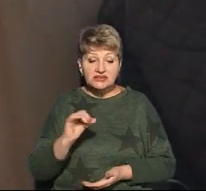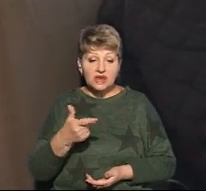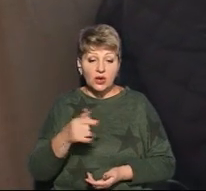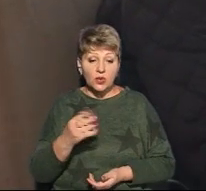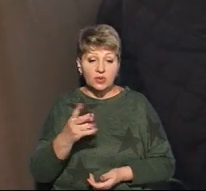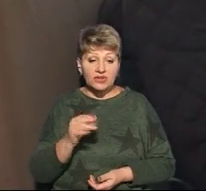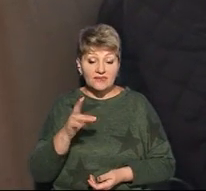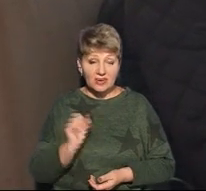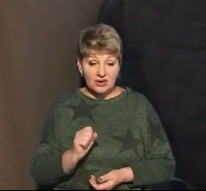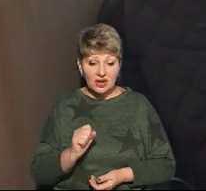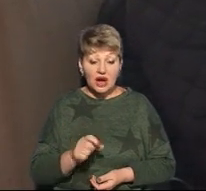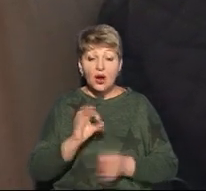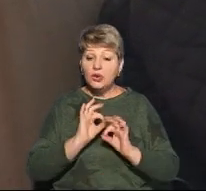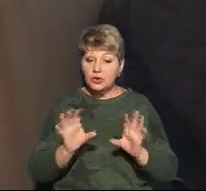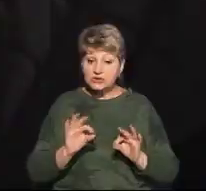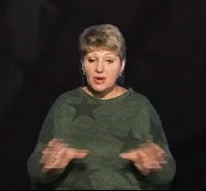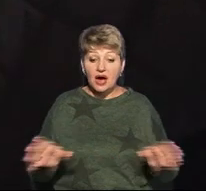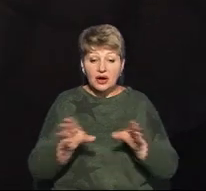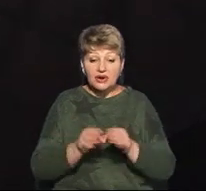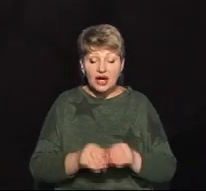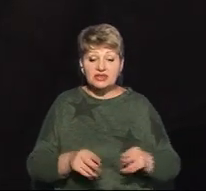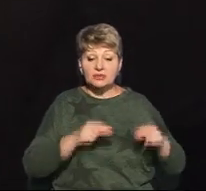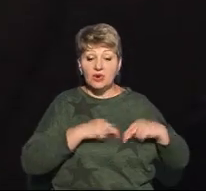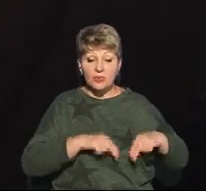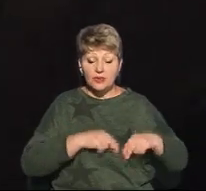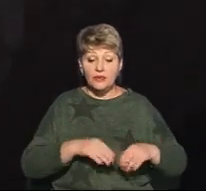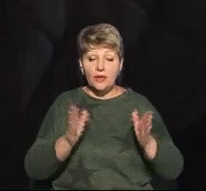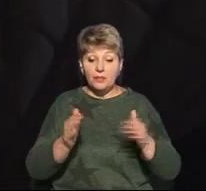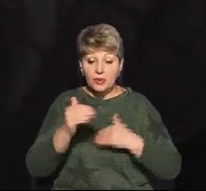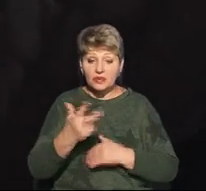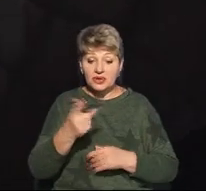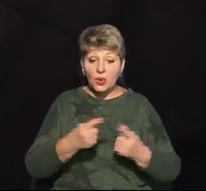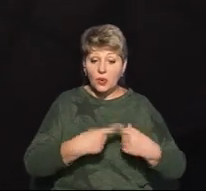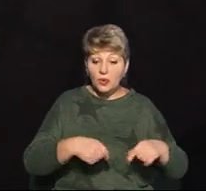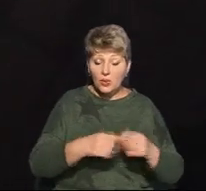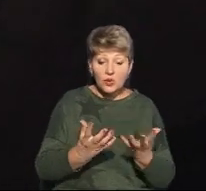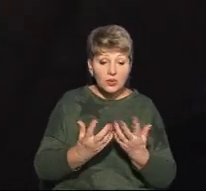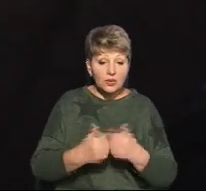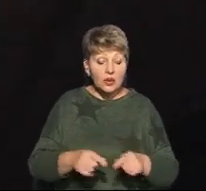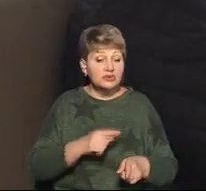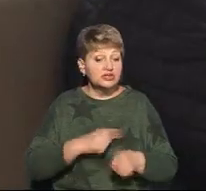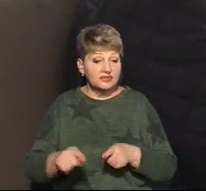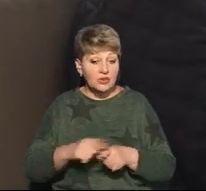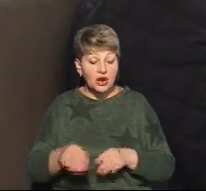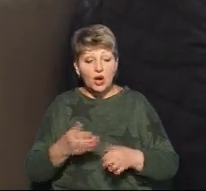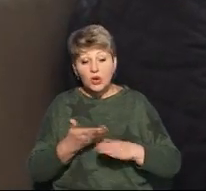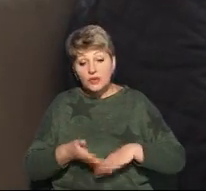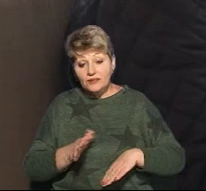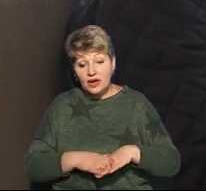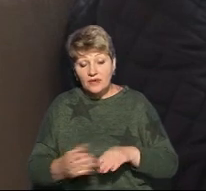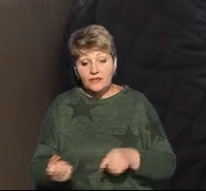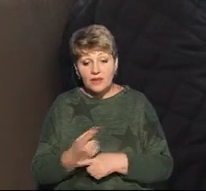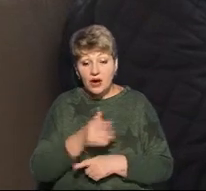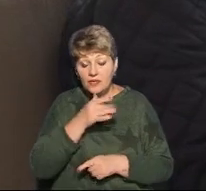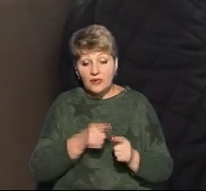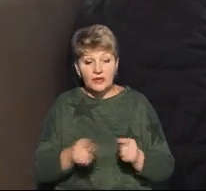комісії Олена Луговська. Розповідає, разом із колегами бюлетені з 3 дільниць порахували швидко. Труднощі, каже, виникли під